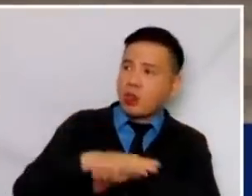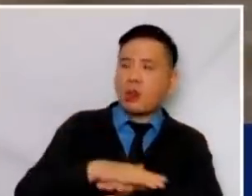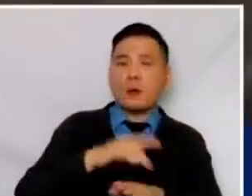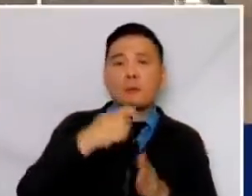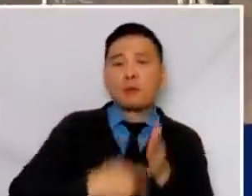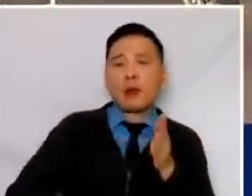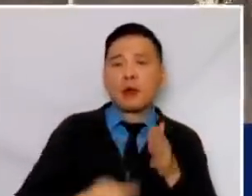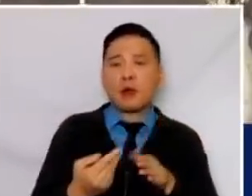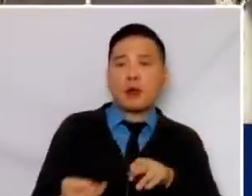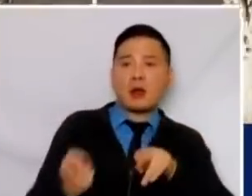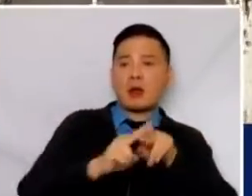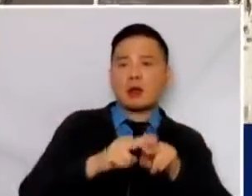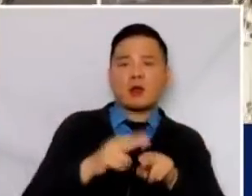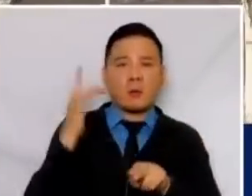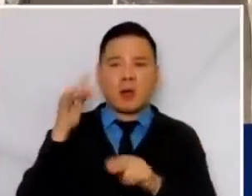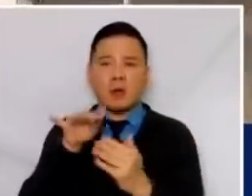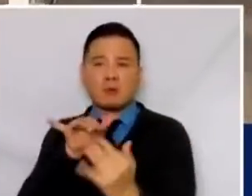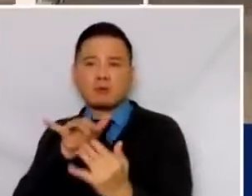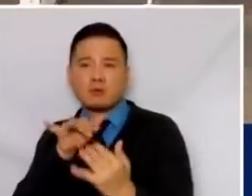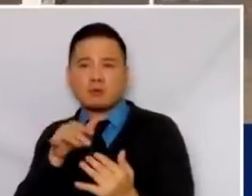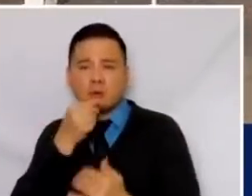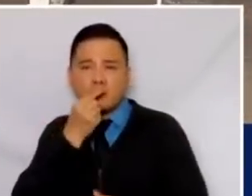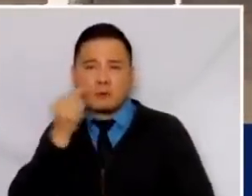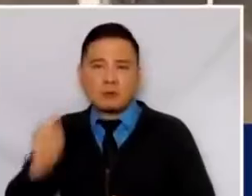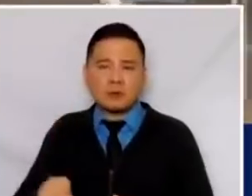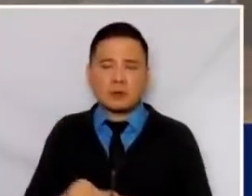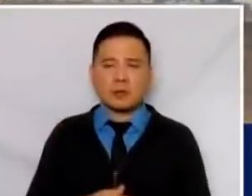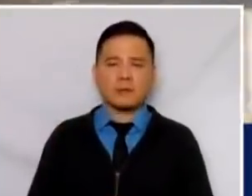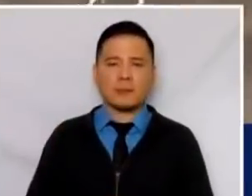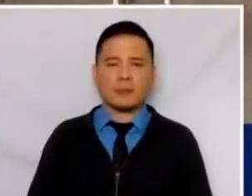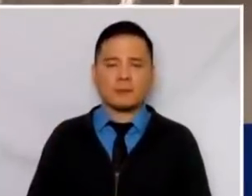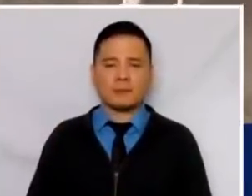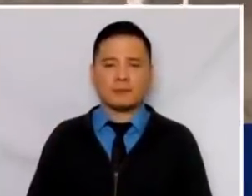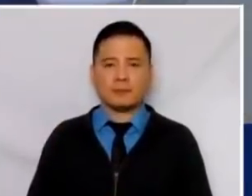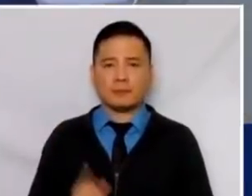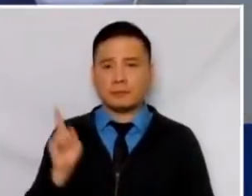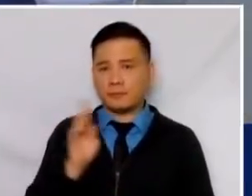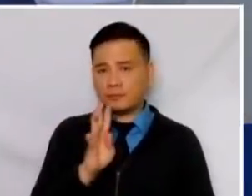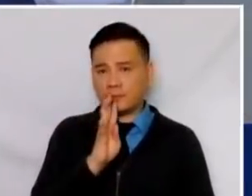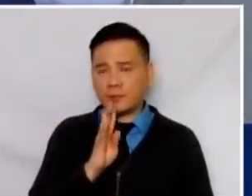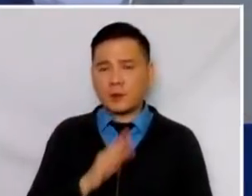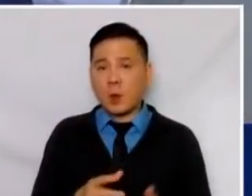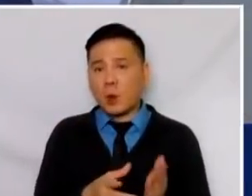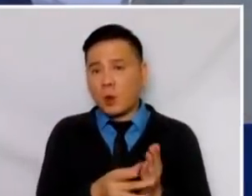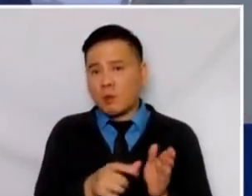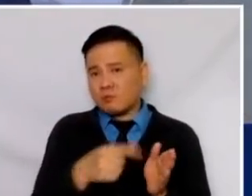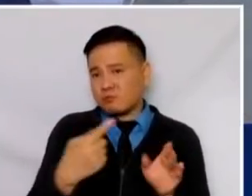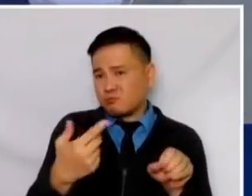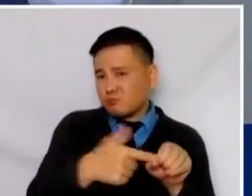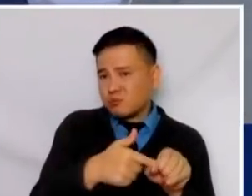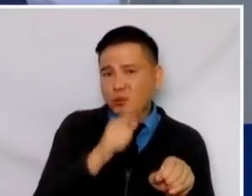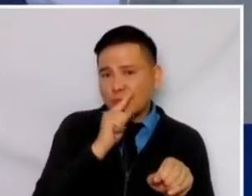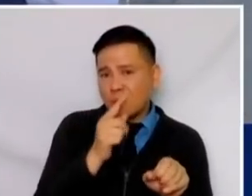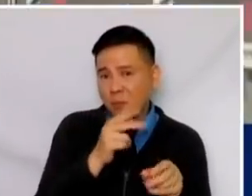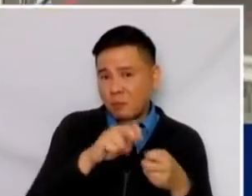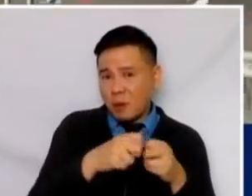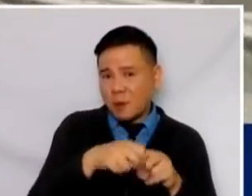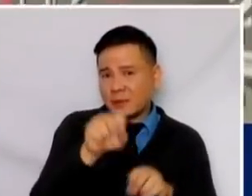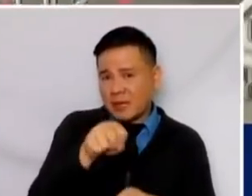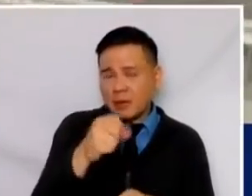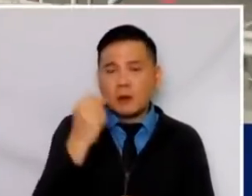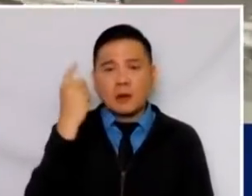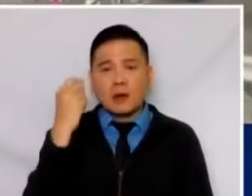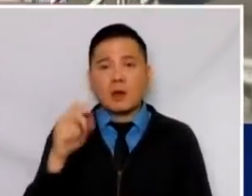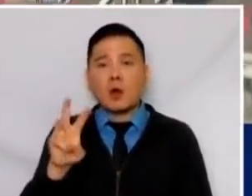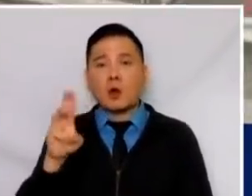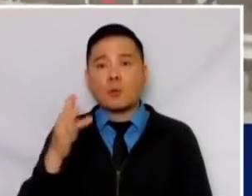Ukraine at Russia. Hindi lang gas ang magiging problema natin or krudo. Isa sa pinakamalaking producer ng wheat na